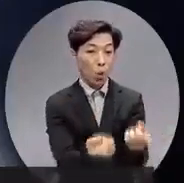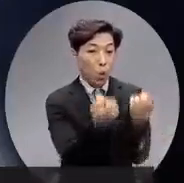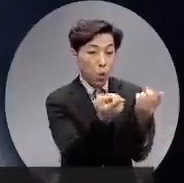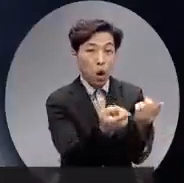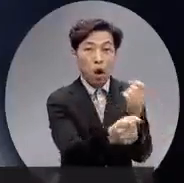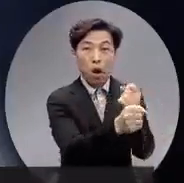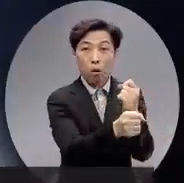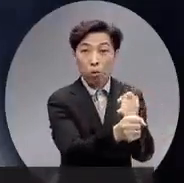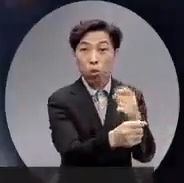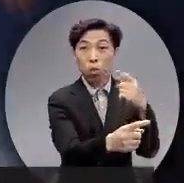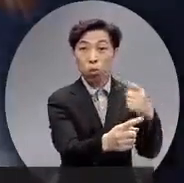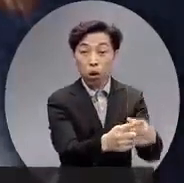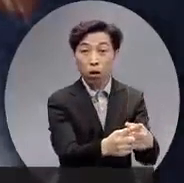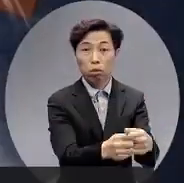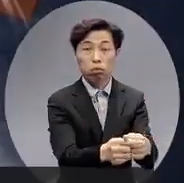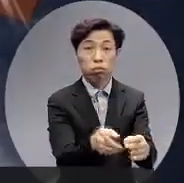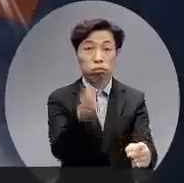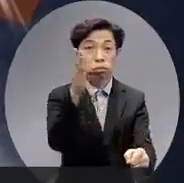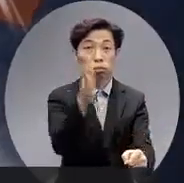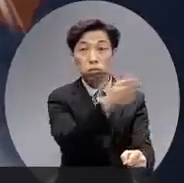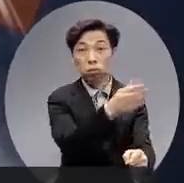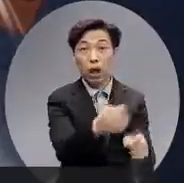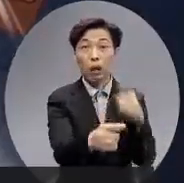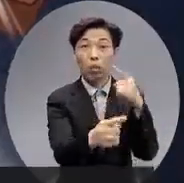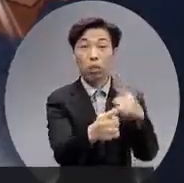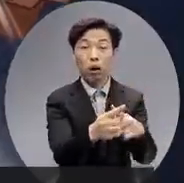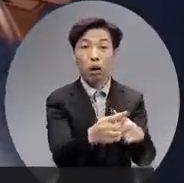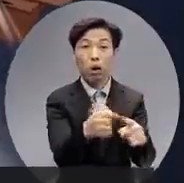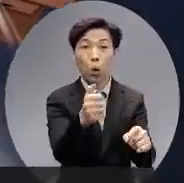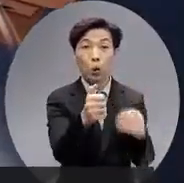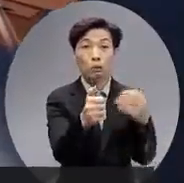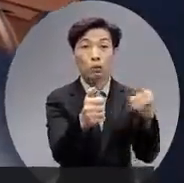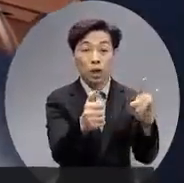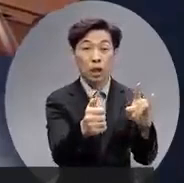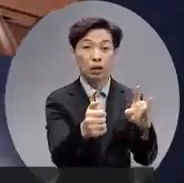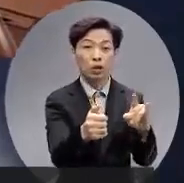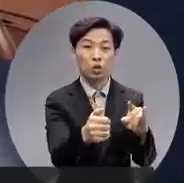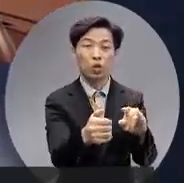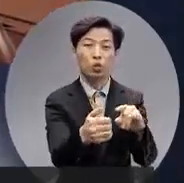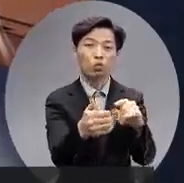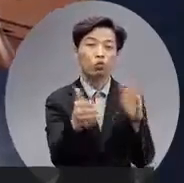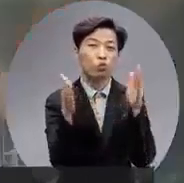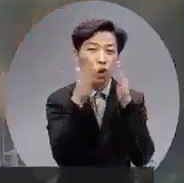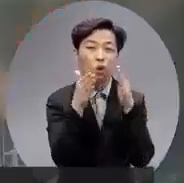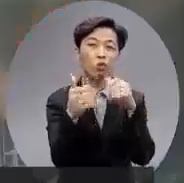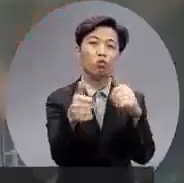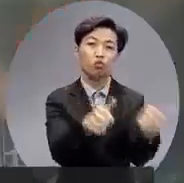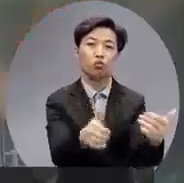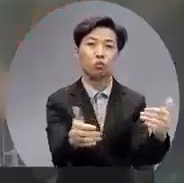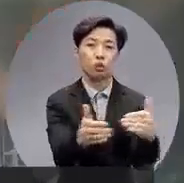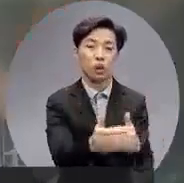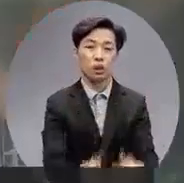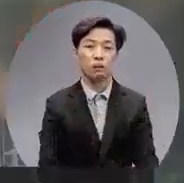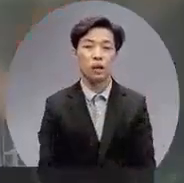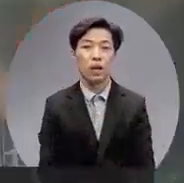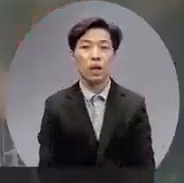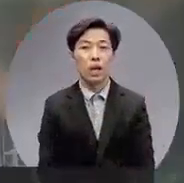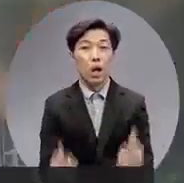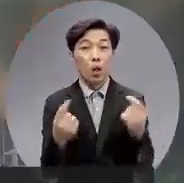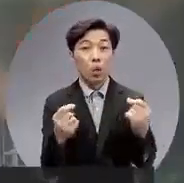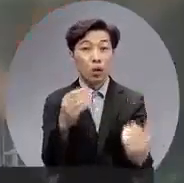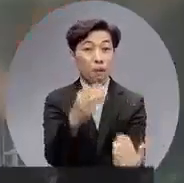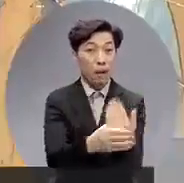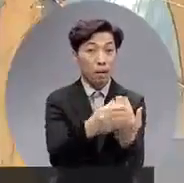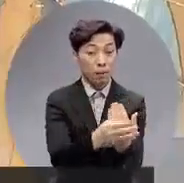중 짐칸 위에서 수신호를 하던 50대가 떨어진 6톤 콘크리트에 끼어 숨졌습니다 이렇게 똑같은 사고를 막기